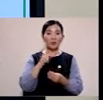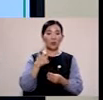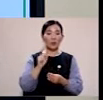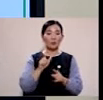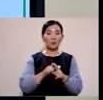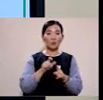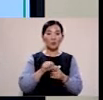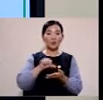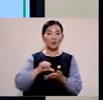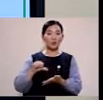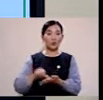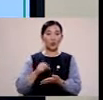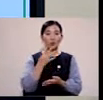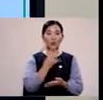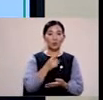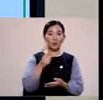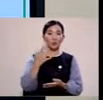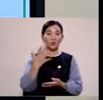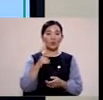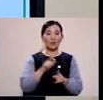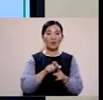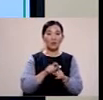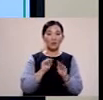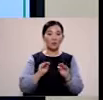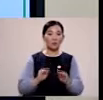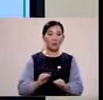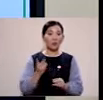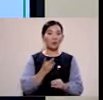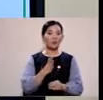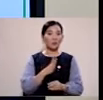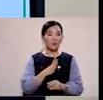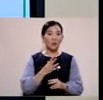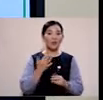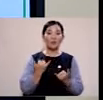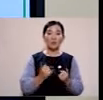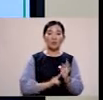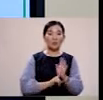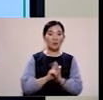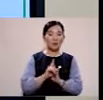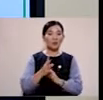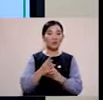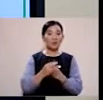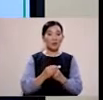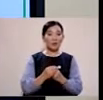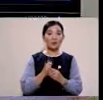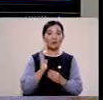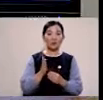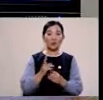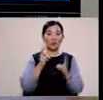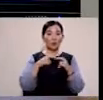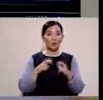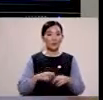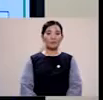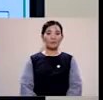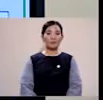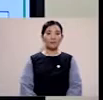so'zlar ishtirokida 4-5 ta gaplar tuzishimiz lozim edi. Keling, mana shuni siz bilan birgalikda ko'rib